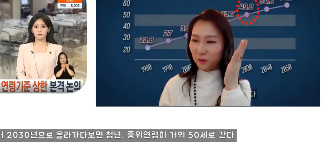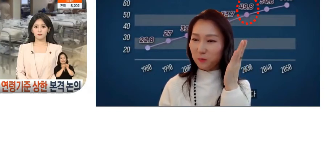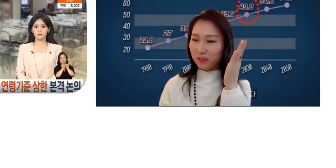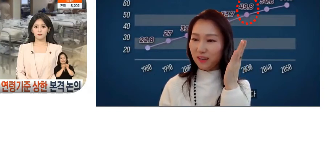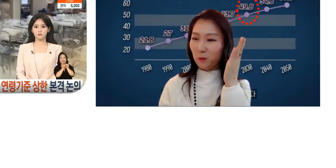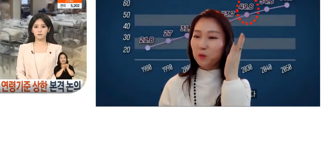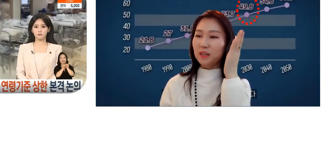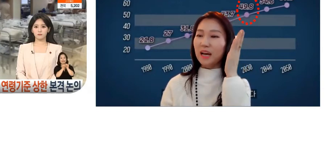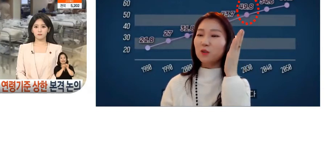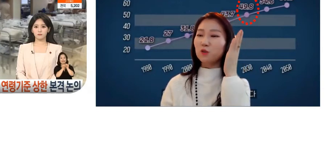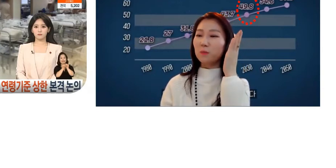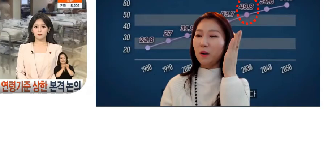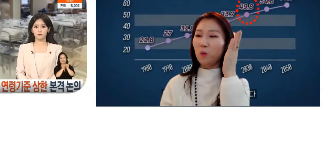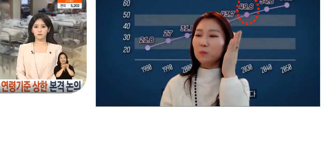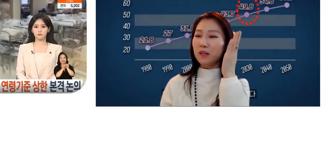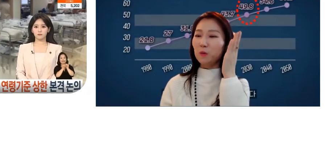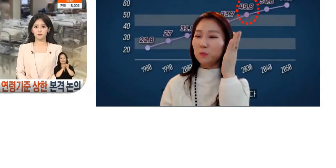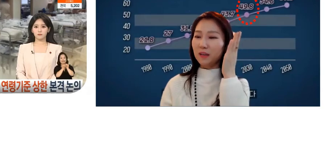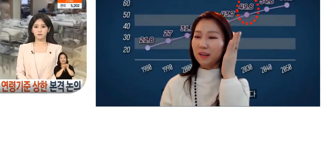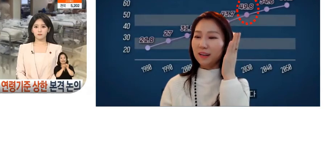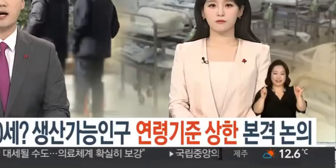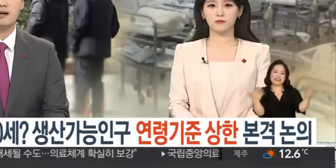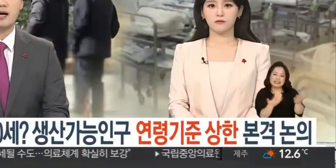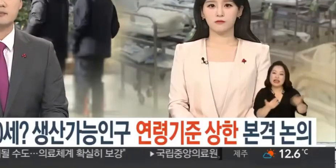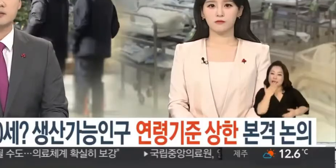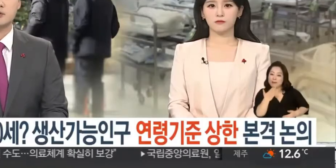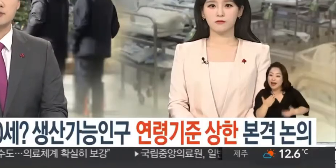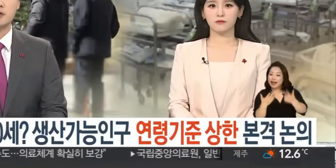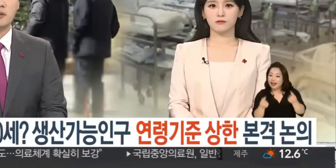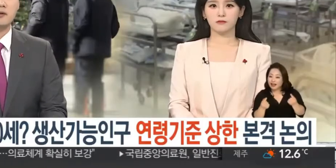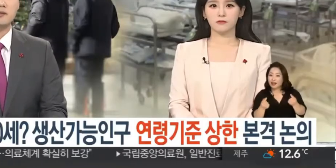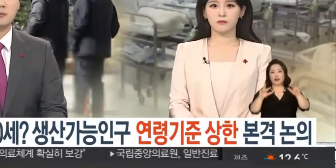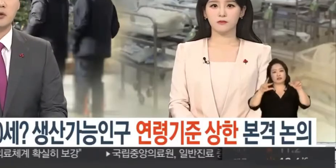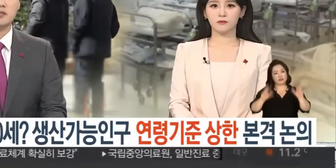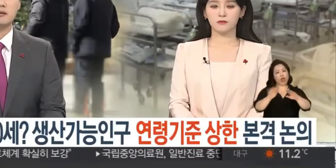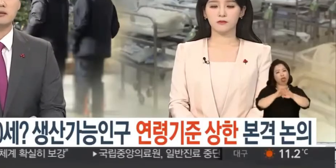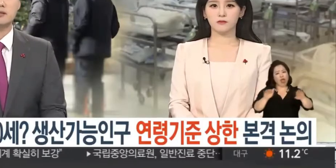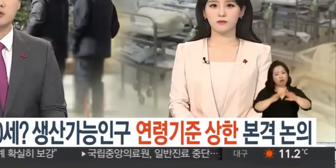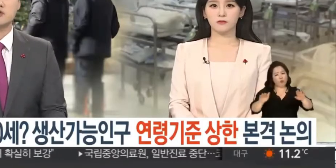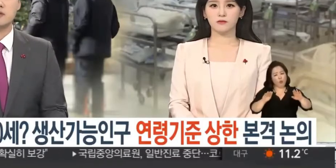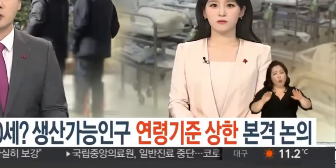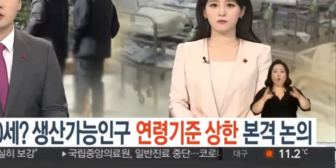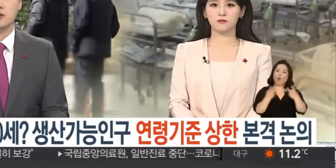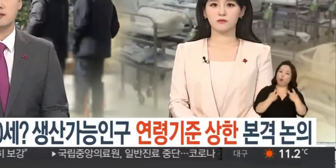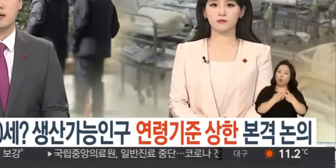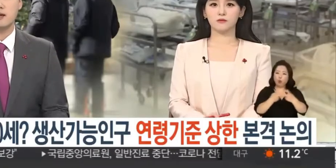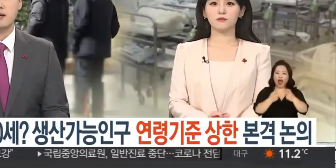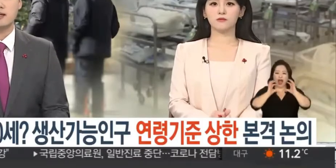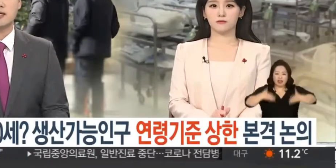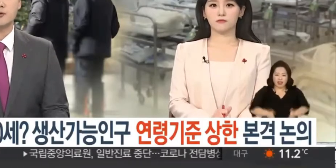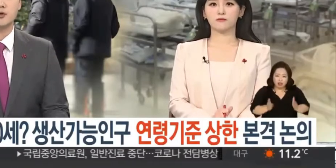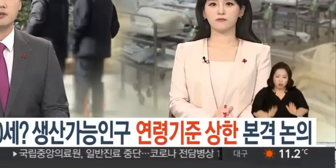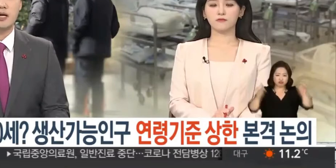50살이라는 거예요. 50살. 50살. 49.8. 50살. 50살. 하지만 좀처럼 해결책이 보이지 않는 저출산 고령화